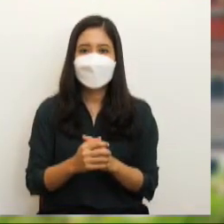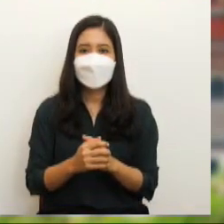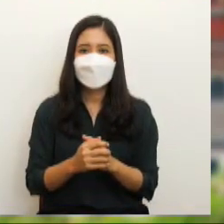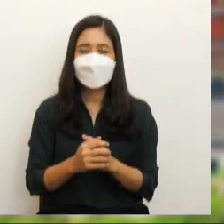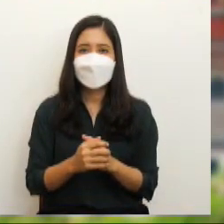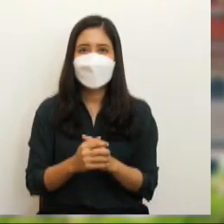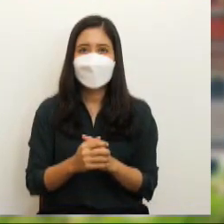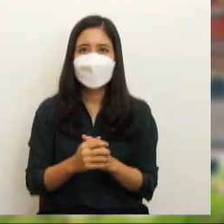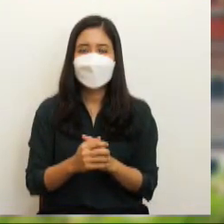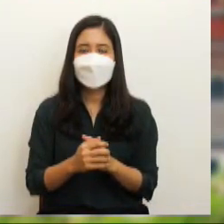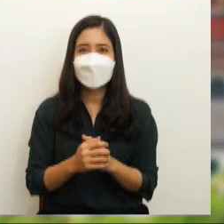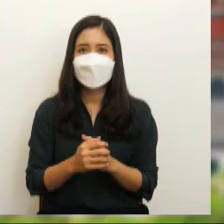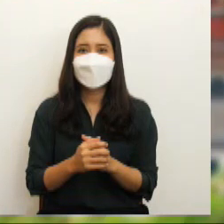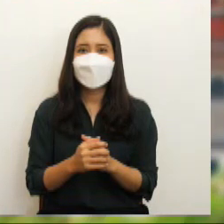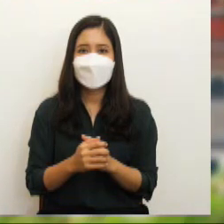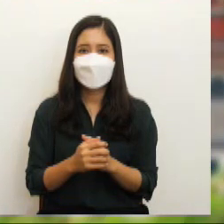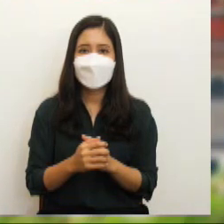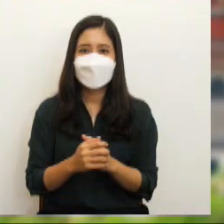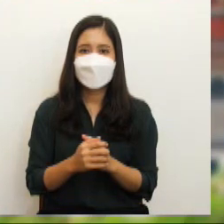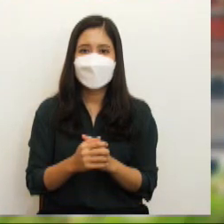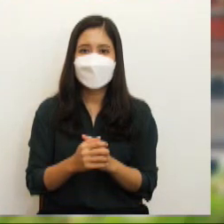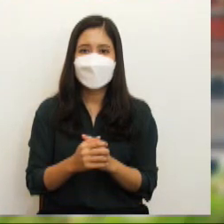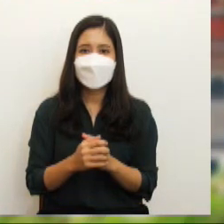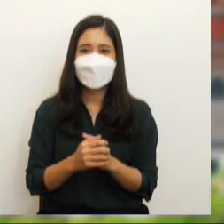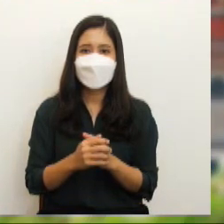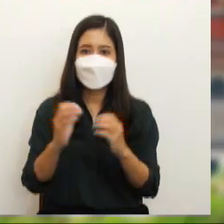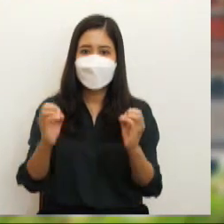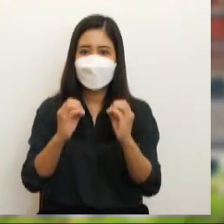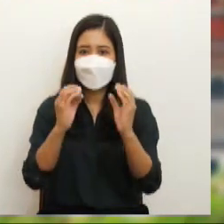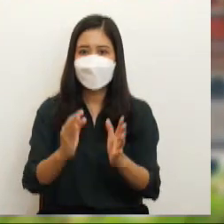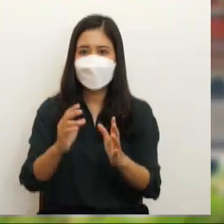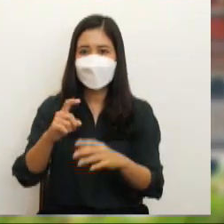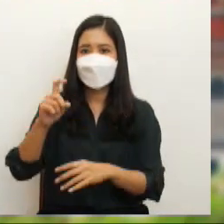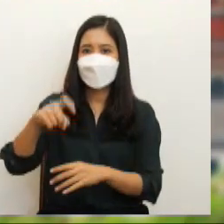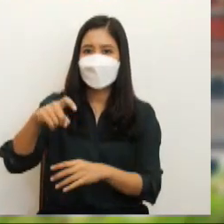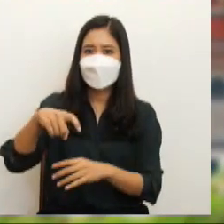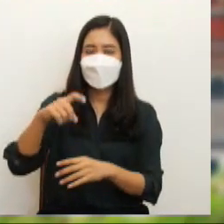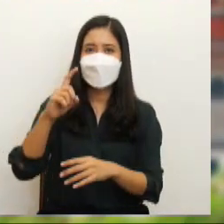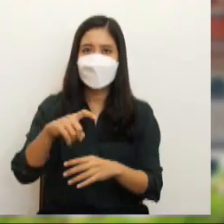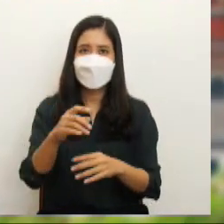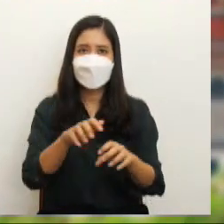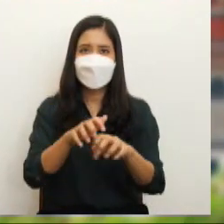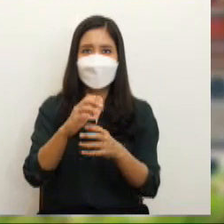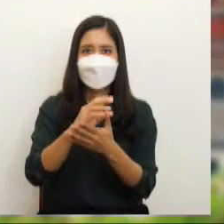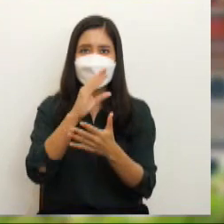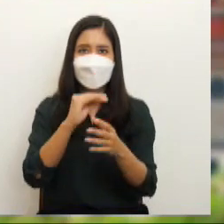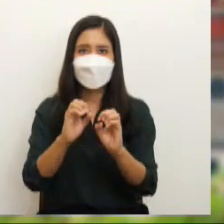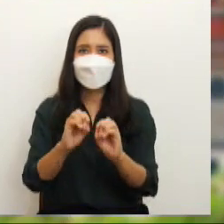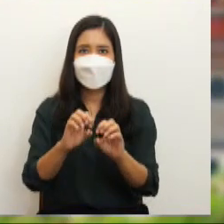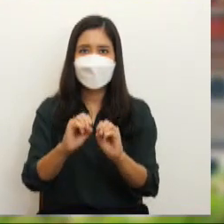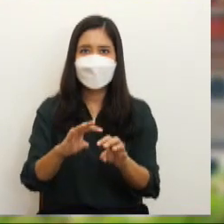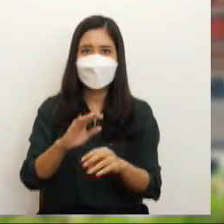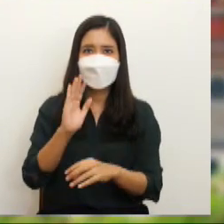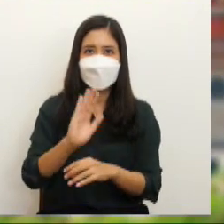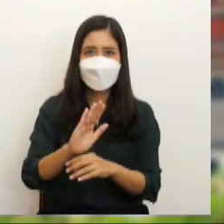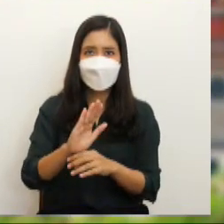ครับทั้งประเทศนะครับไม่ว่าจะเป็นทีมงานของท่านเลขาธิการดร. อมพรนะครับไม่ว่าจะเป็นทีมงานของท่านเล